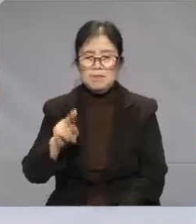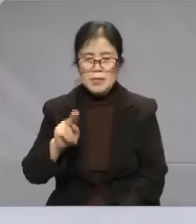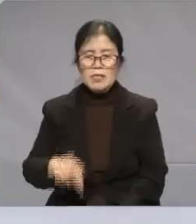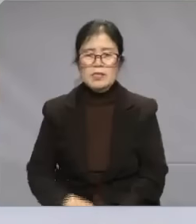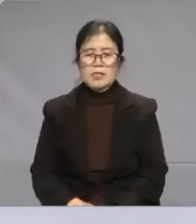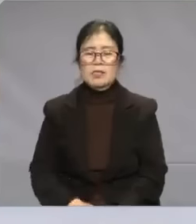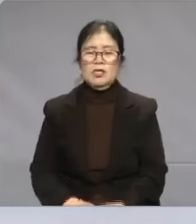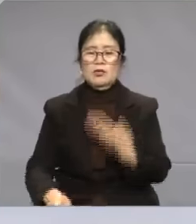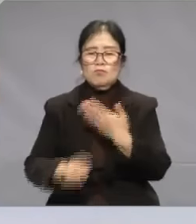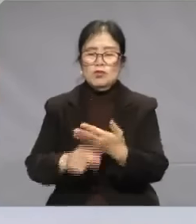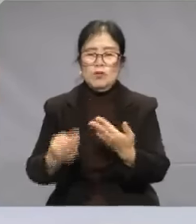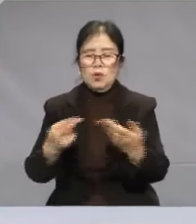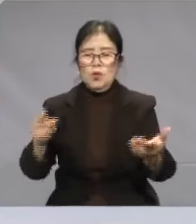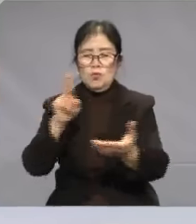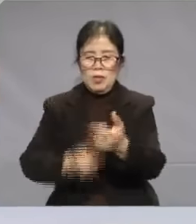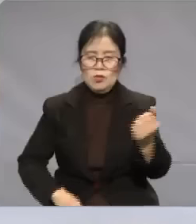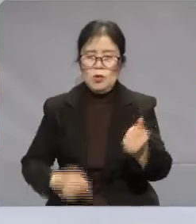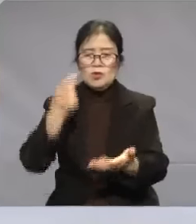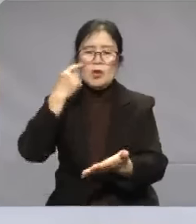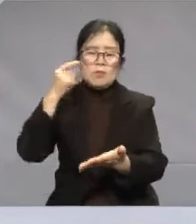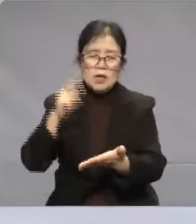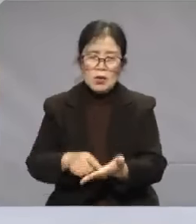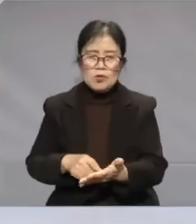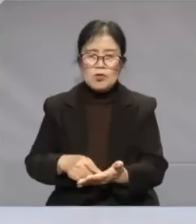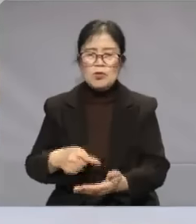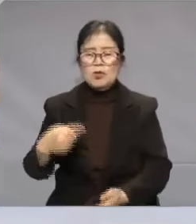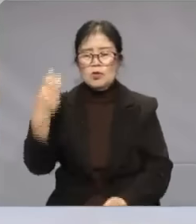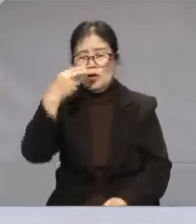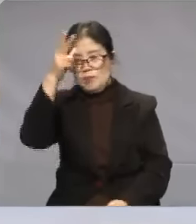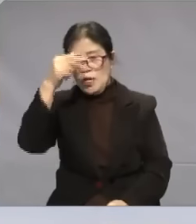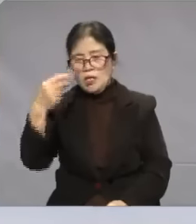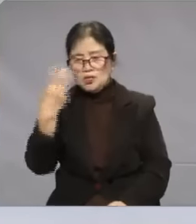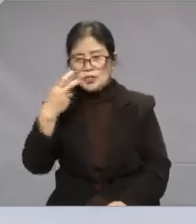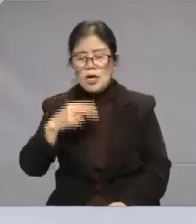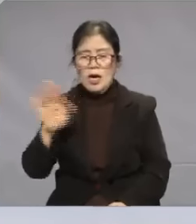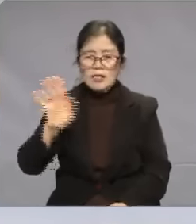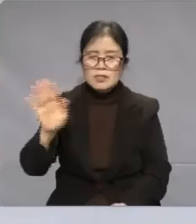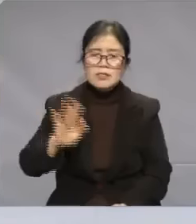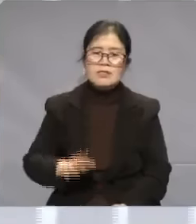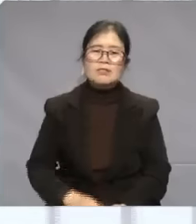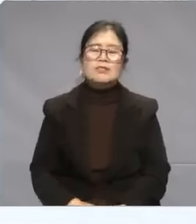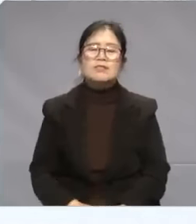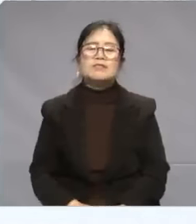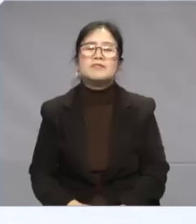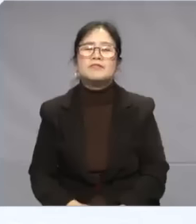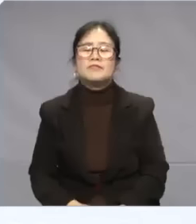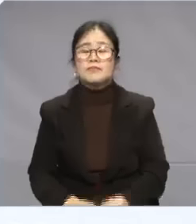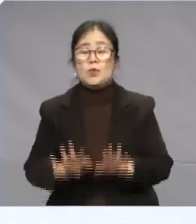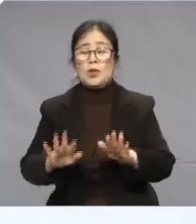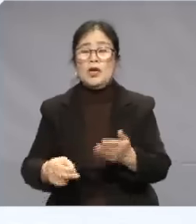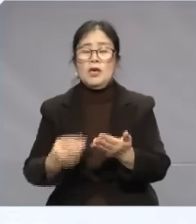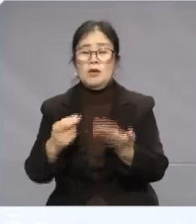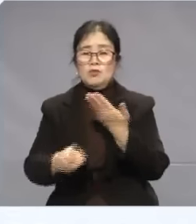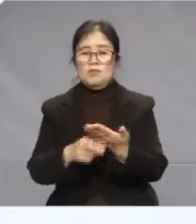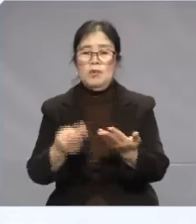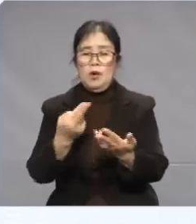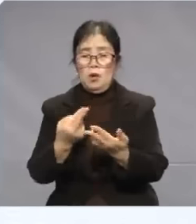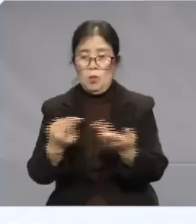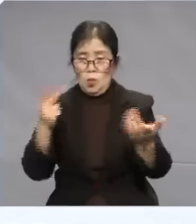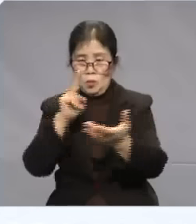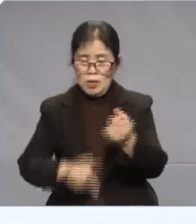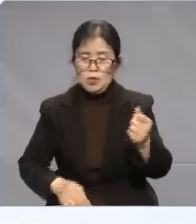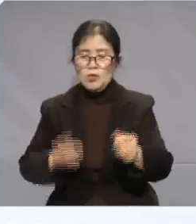HSBC, 불법 부채 공매도 적발하고도 검찰 수사 안 들어간. 올해 불법 공매도는 총